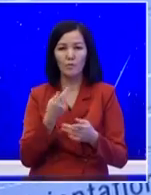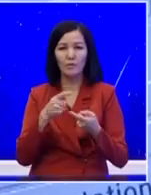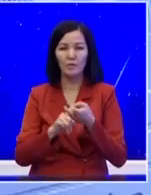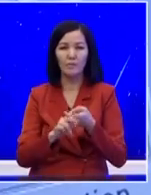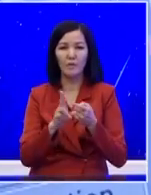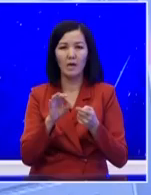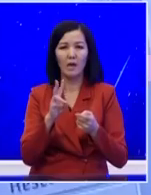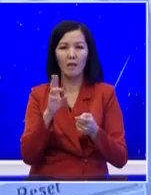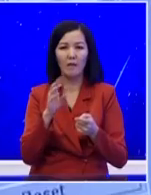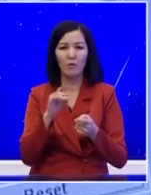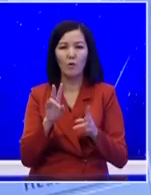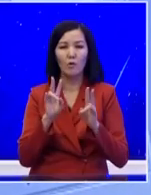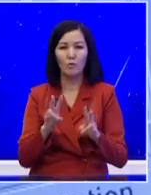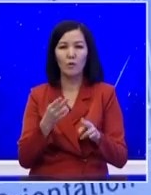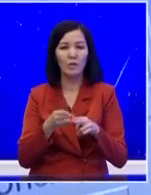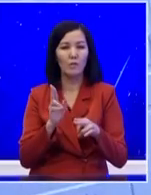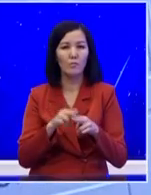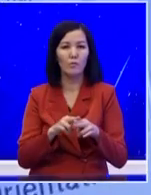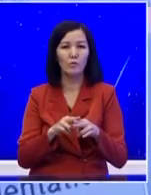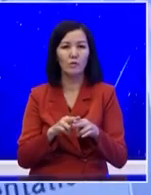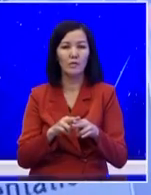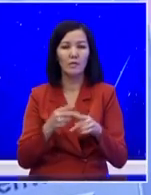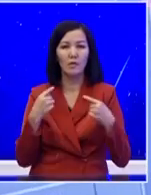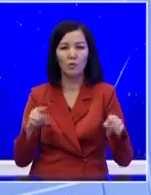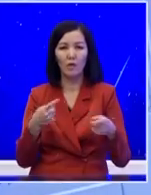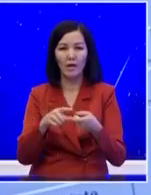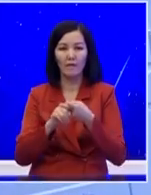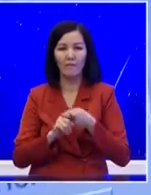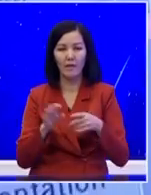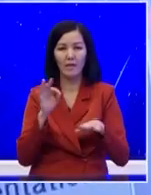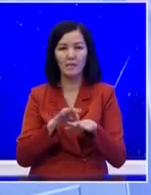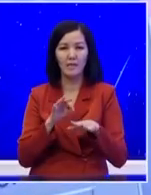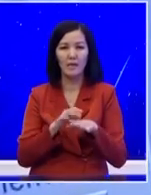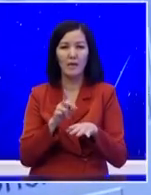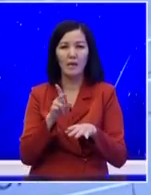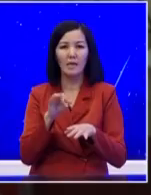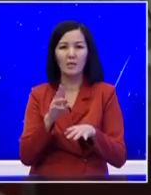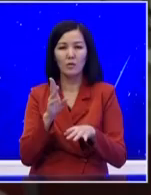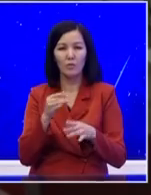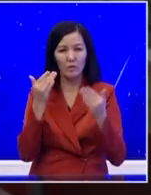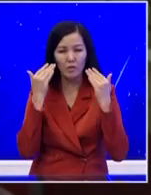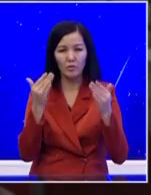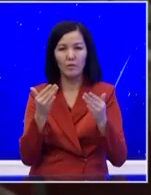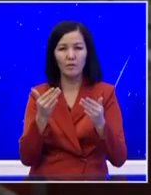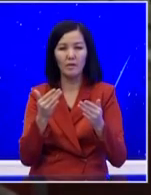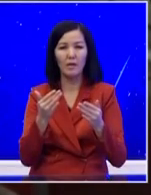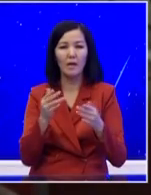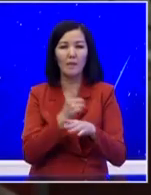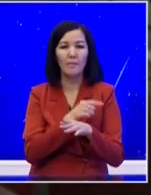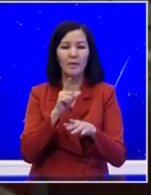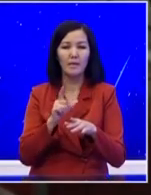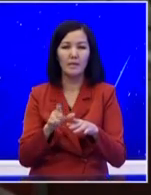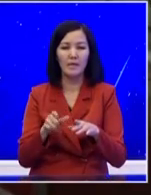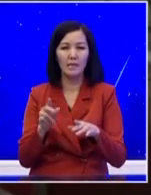с заражением коронавируса, но это может быть и иная инфекция, этиология которой не установлена. Педиатры,